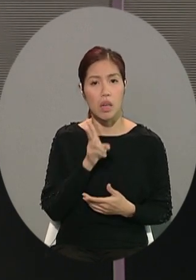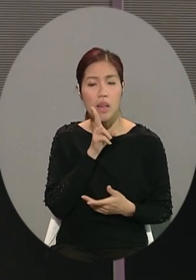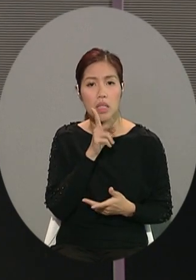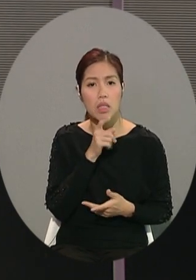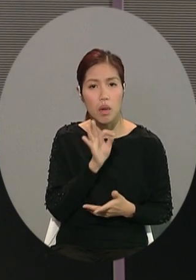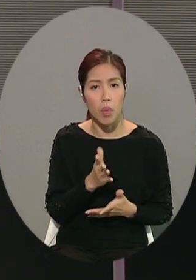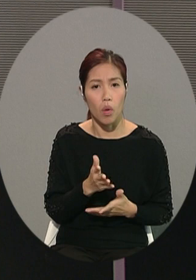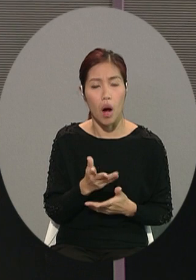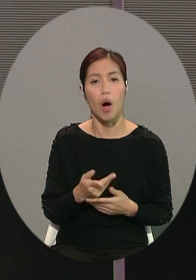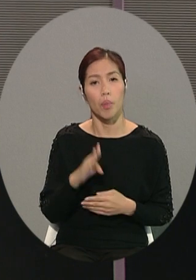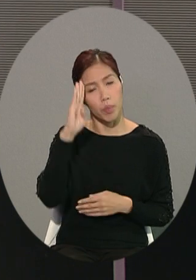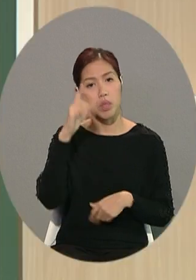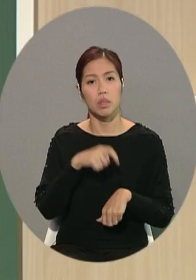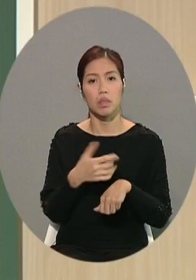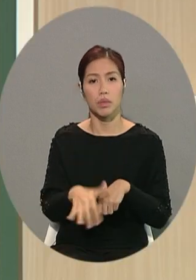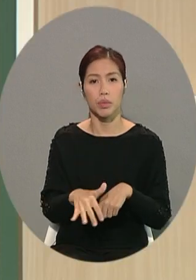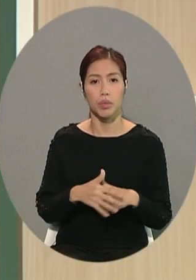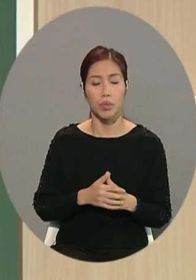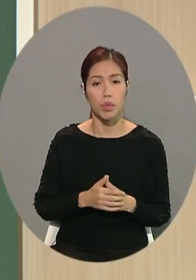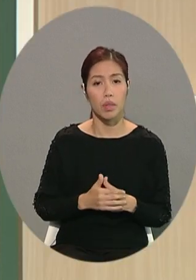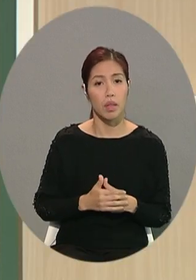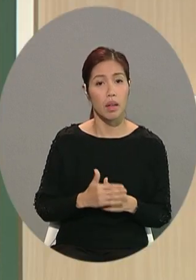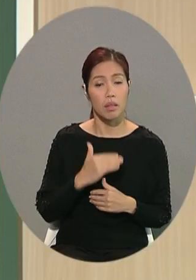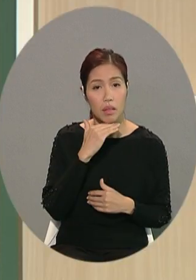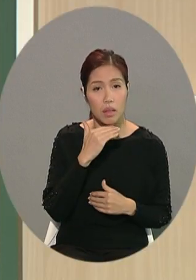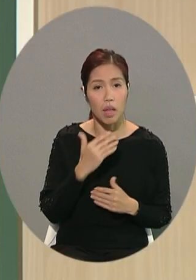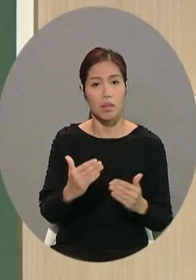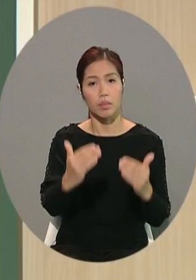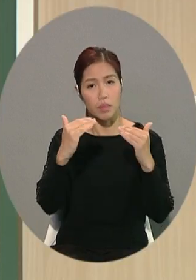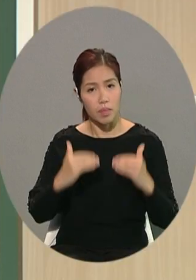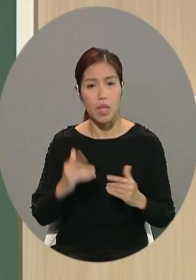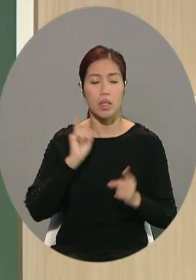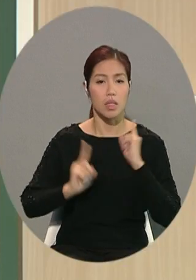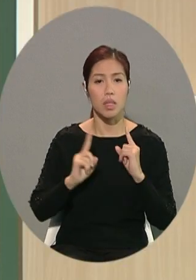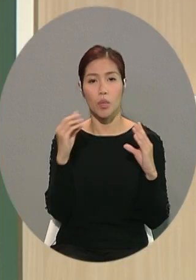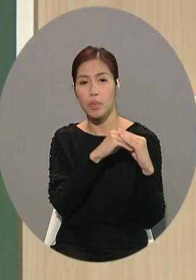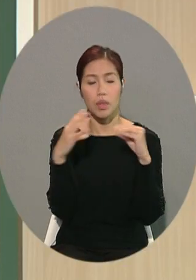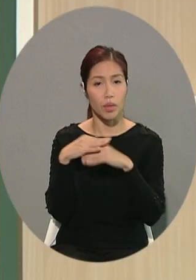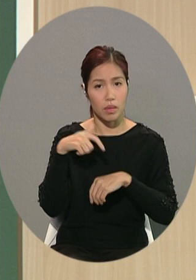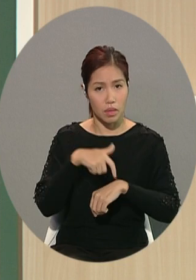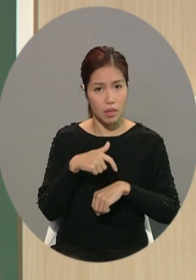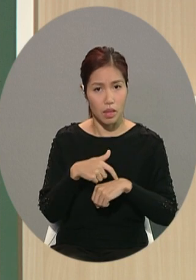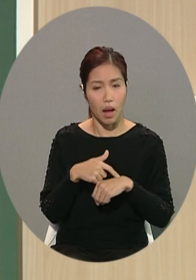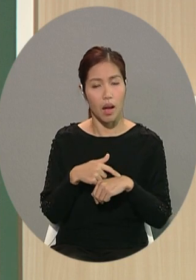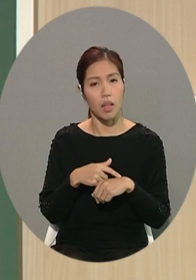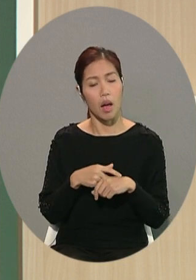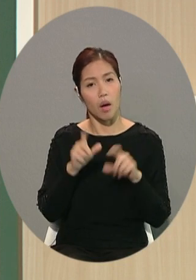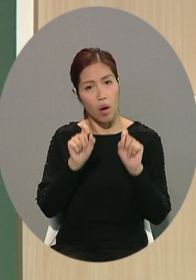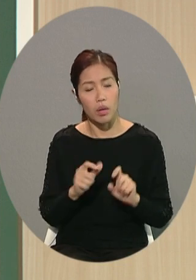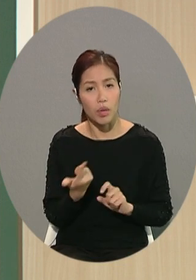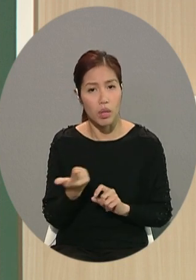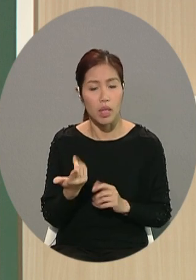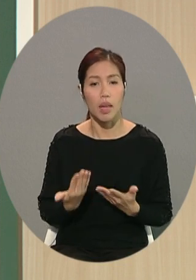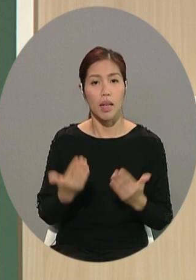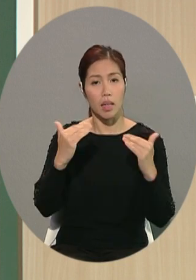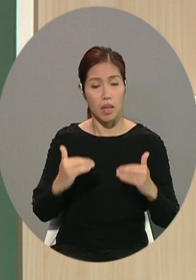啦。 不好意思啊，你的時間用曬，睇下你陣間會唔會喺跟住呢個自由辯論嘅環節咧，再講多少少啦。因為嚟緊呢個自